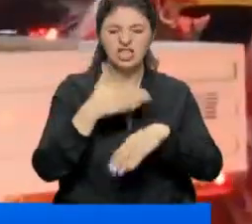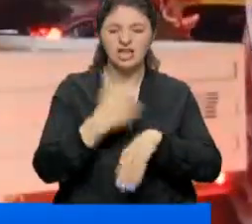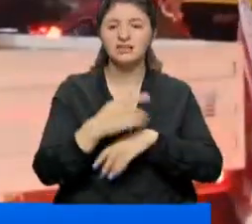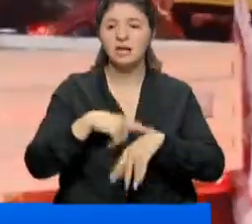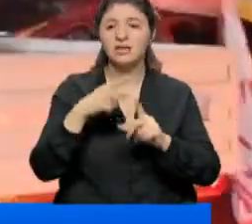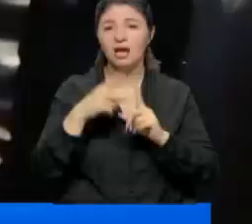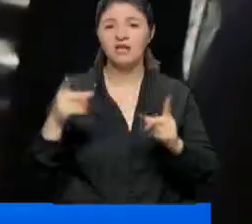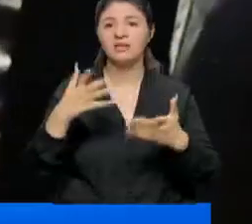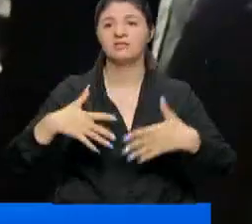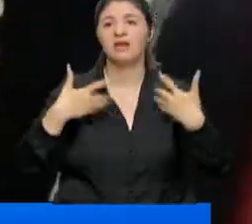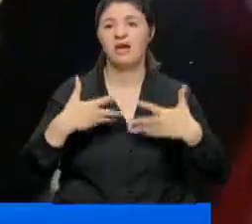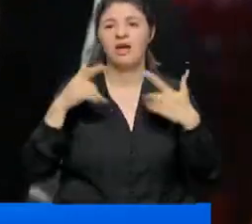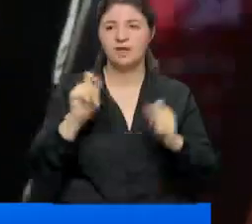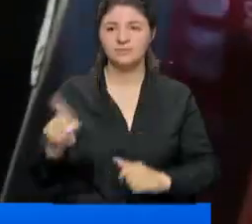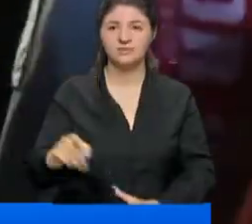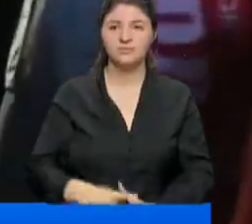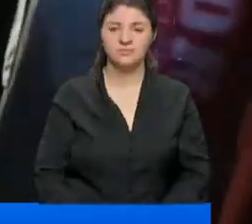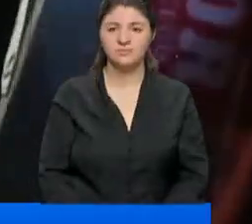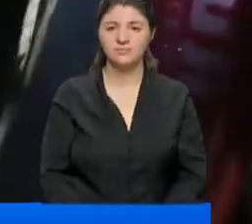kupa kutlaması yaptı